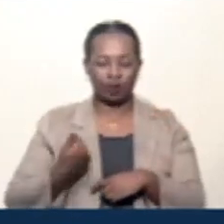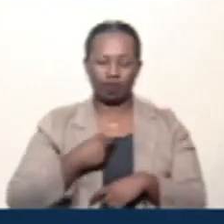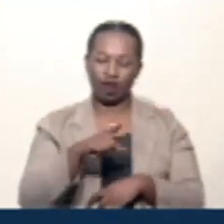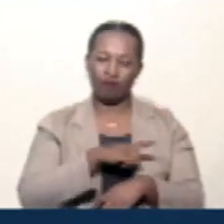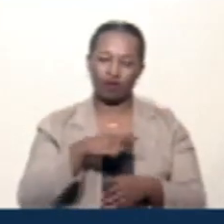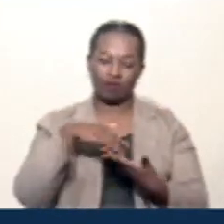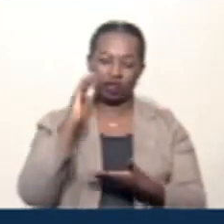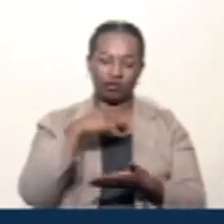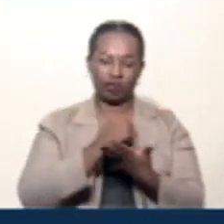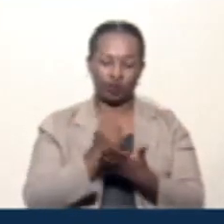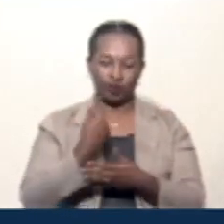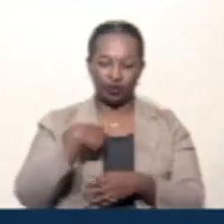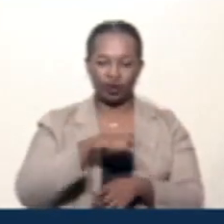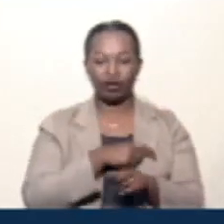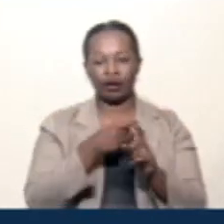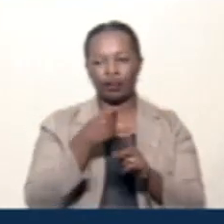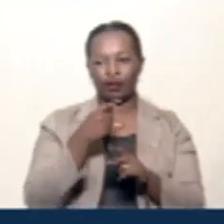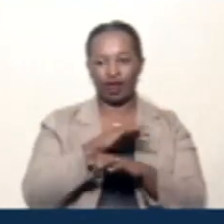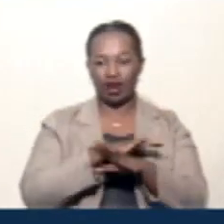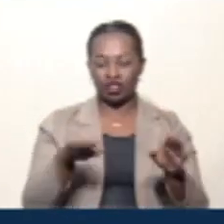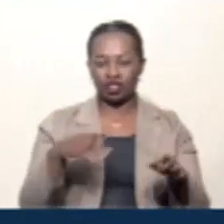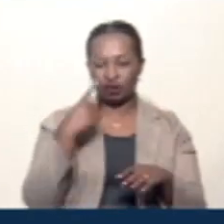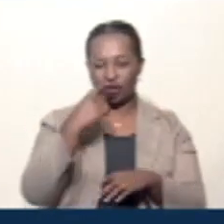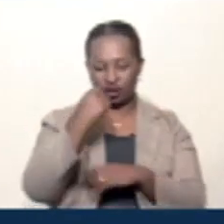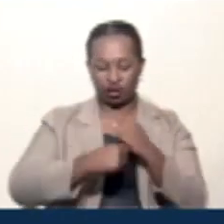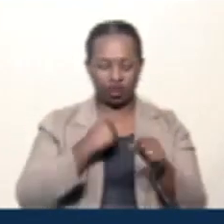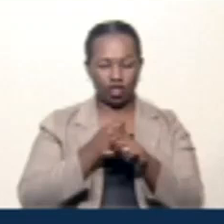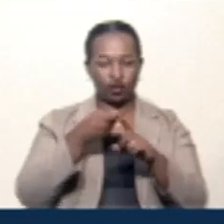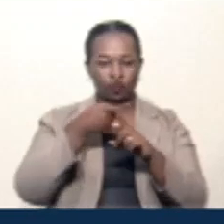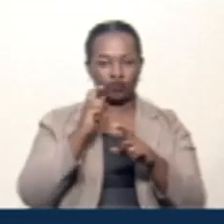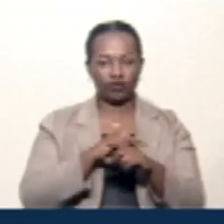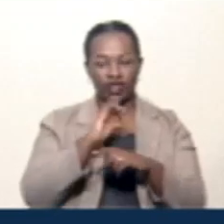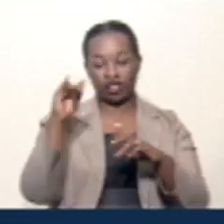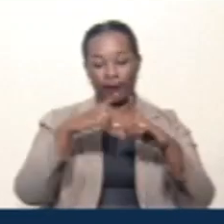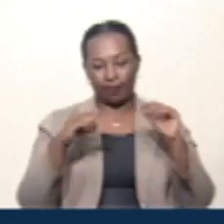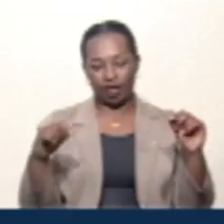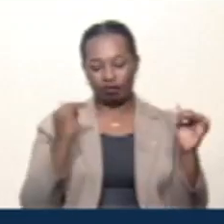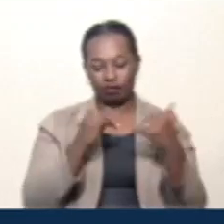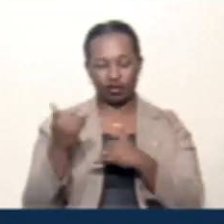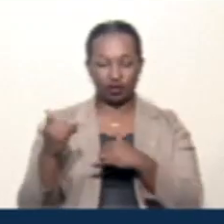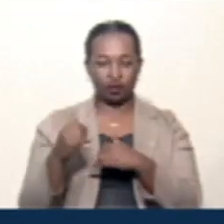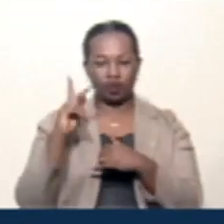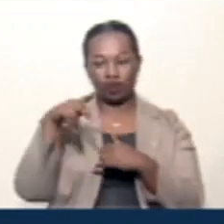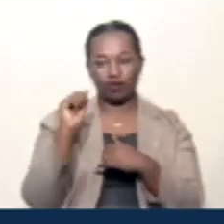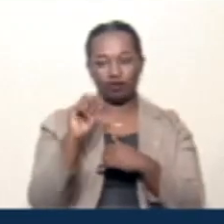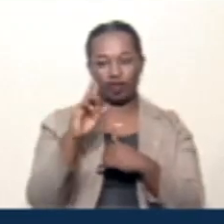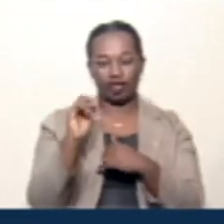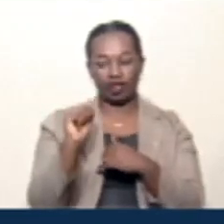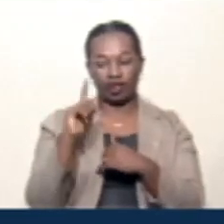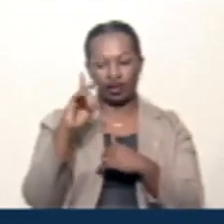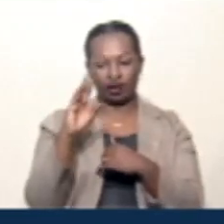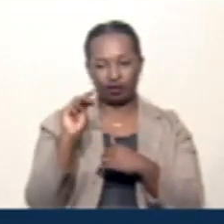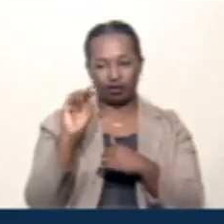amahirwe menshi kuko twe twari tumaze umwaka tuvuye Tokyo mu mikino Paralympic tugarutse twahise twitabira